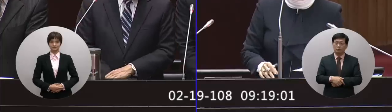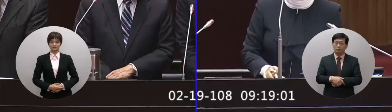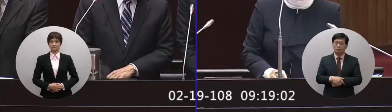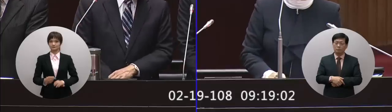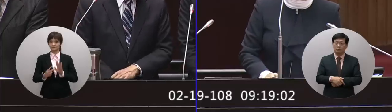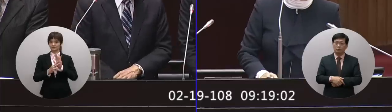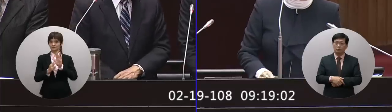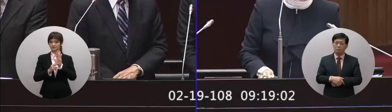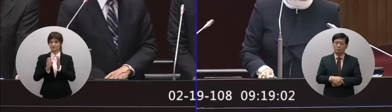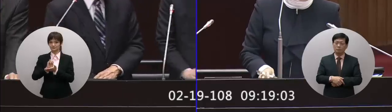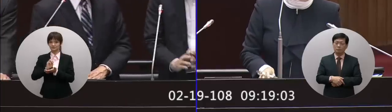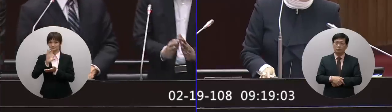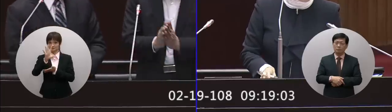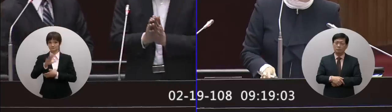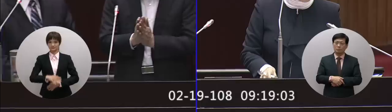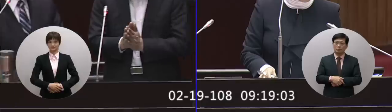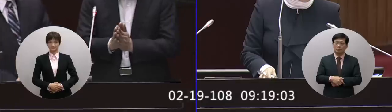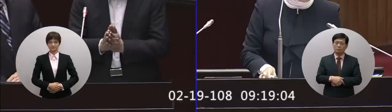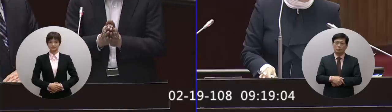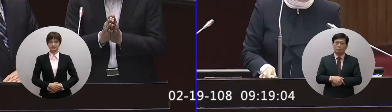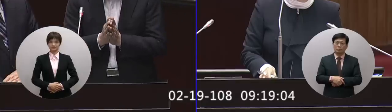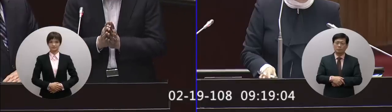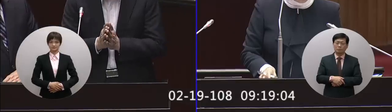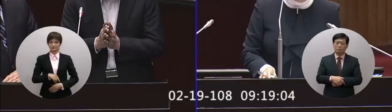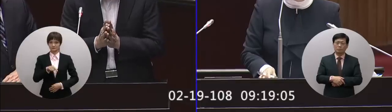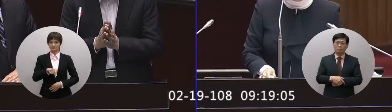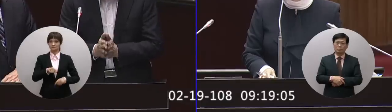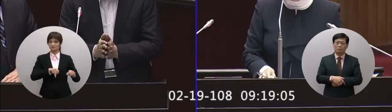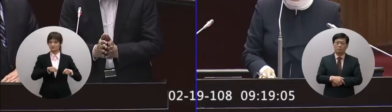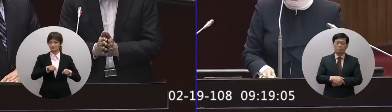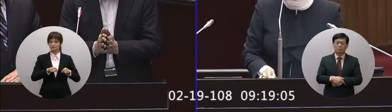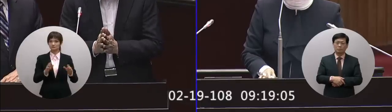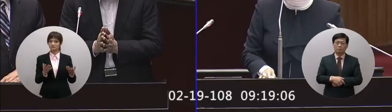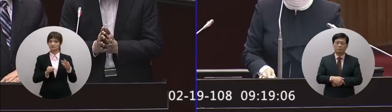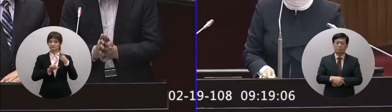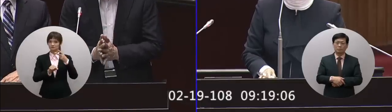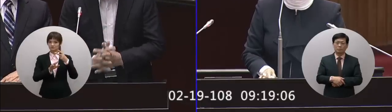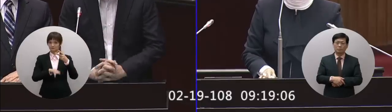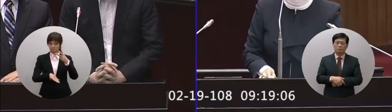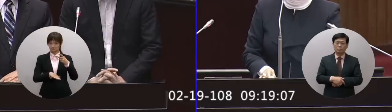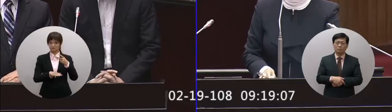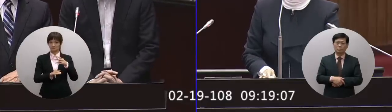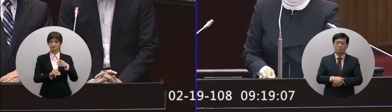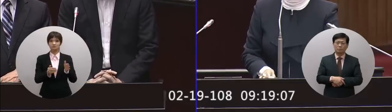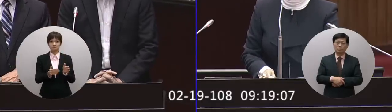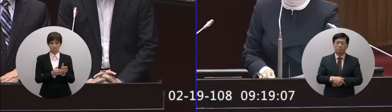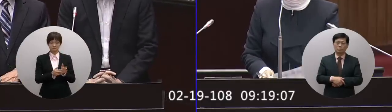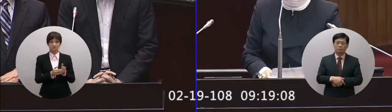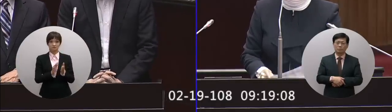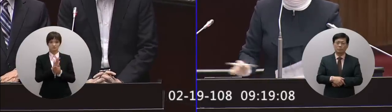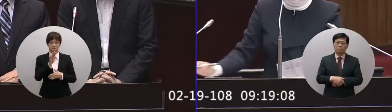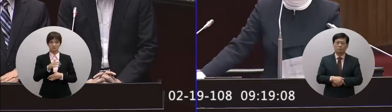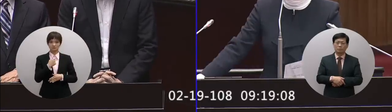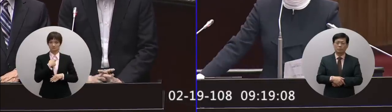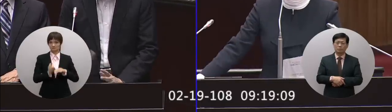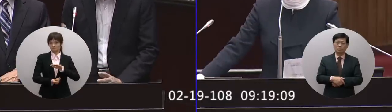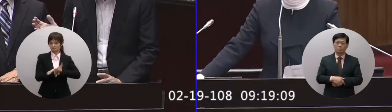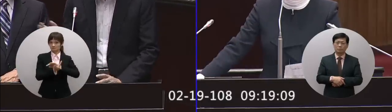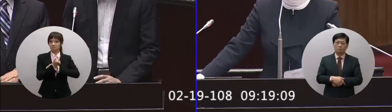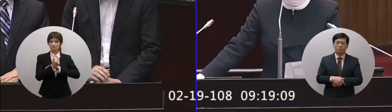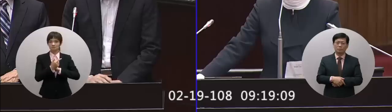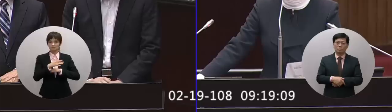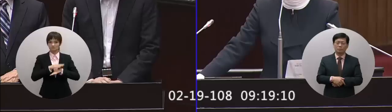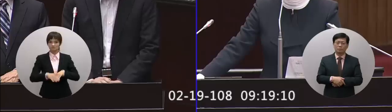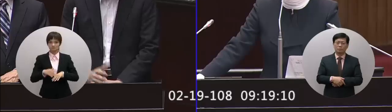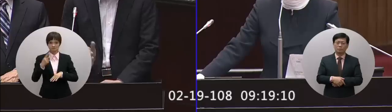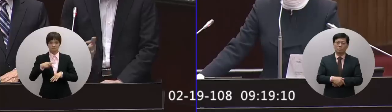跟委员报告，我们的这个委托研究案，这个月底出来以后，我们会用最快的速度完成整个协商的，这个